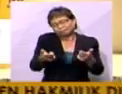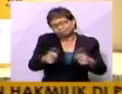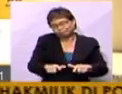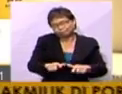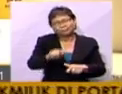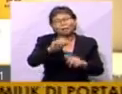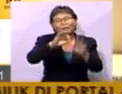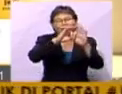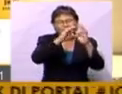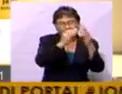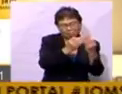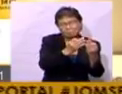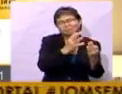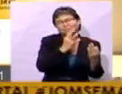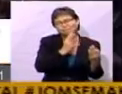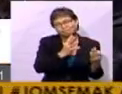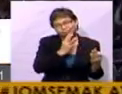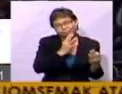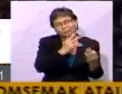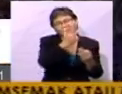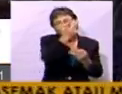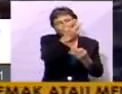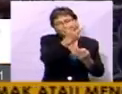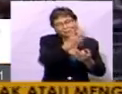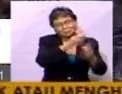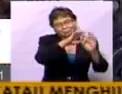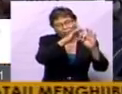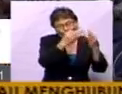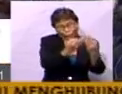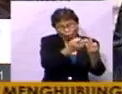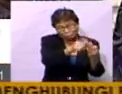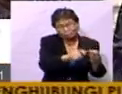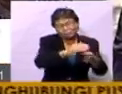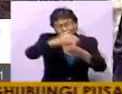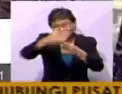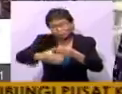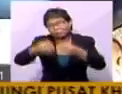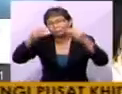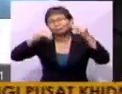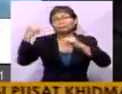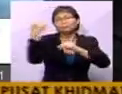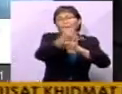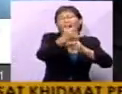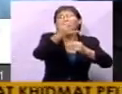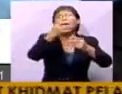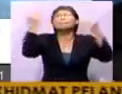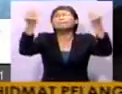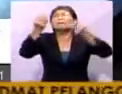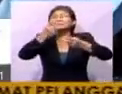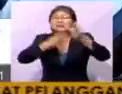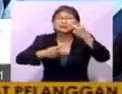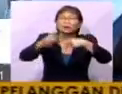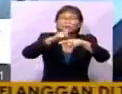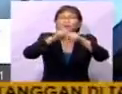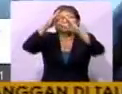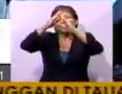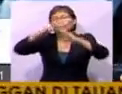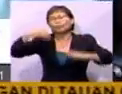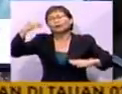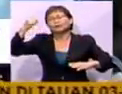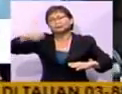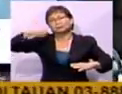Menurut ahli keluarga bangsa, keluarga tiga beranak itu baru selesai menghadiri majlis kenduri di rumah saudara mereka.